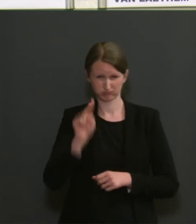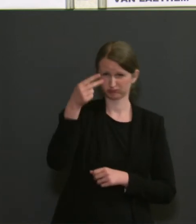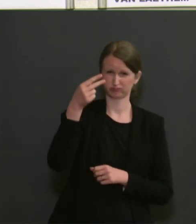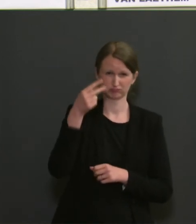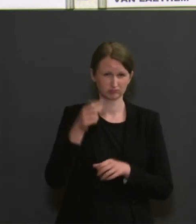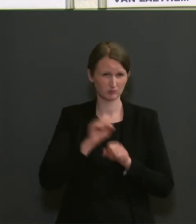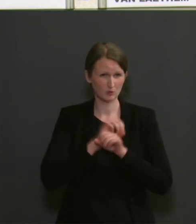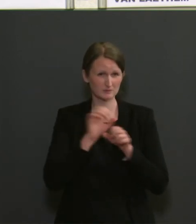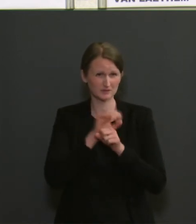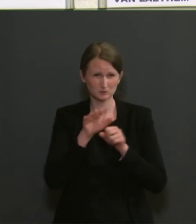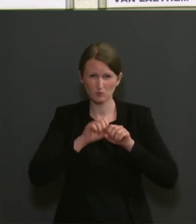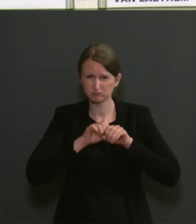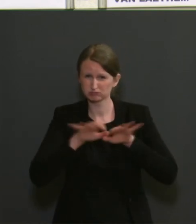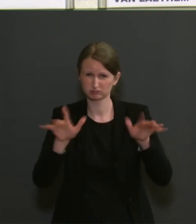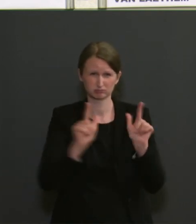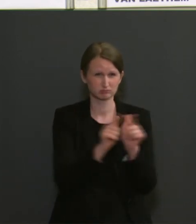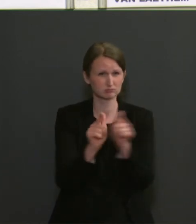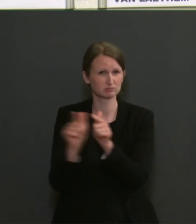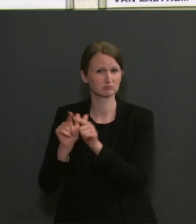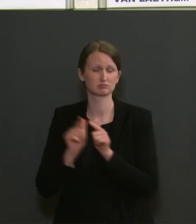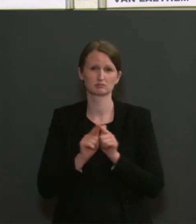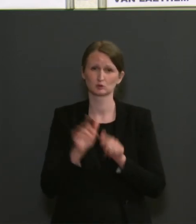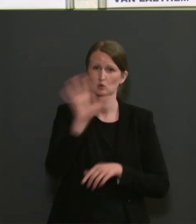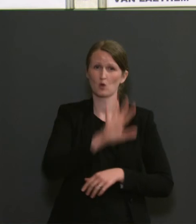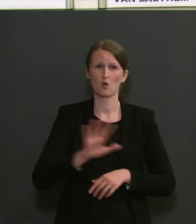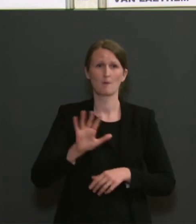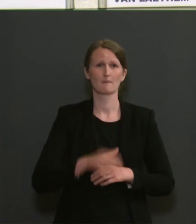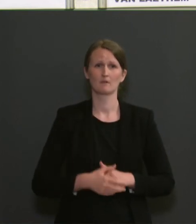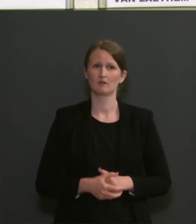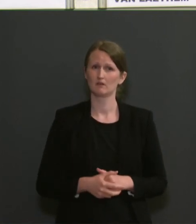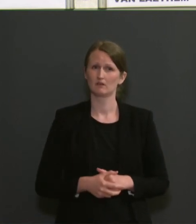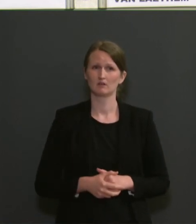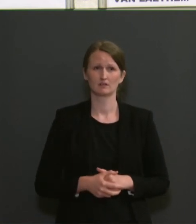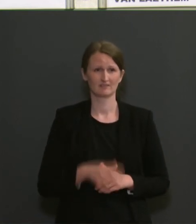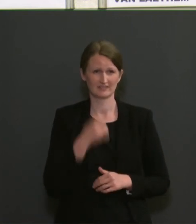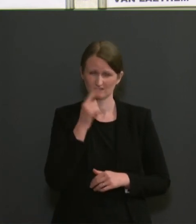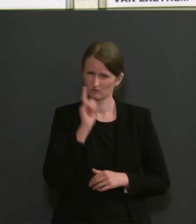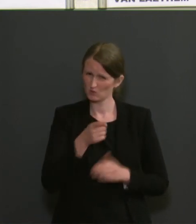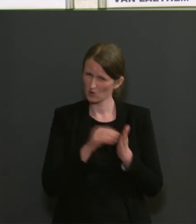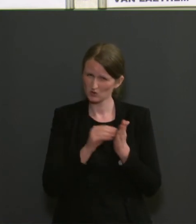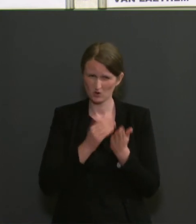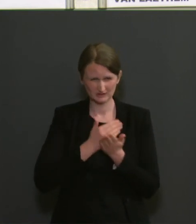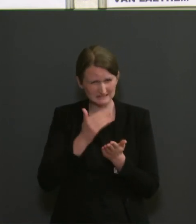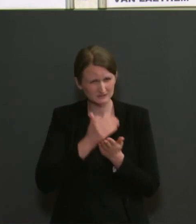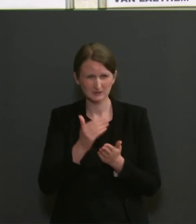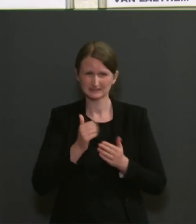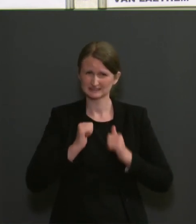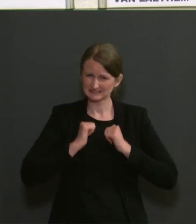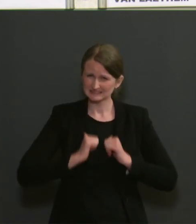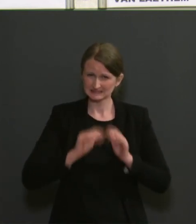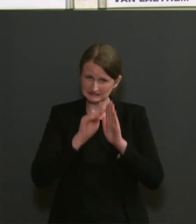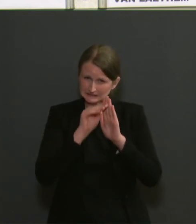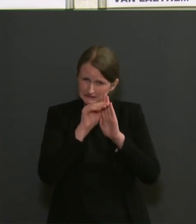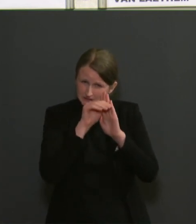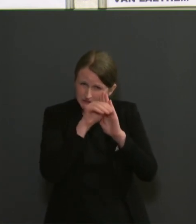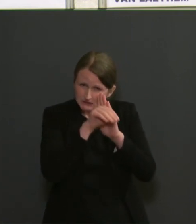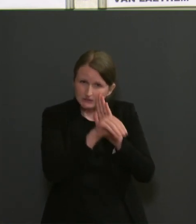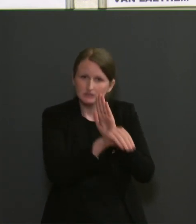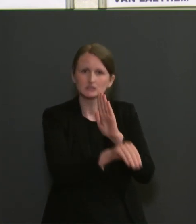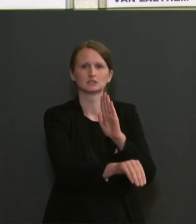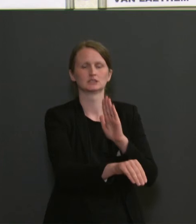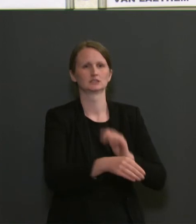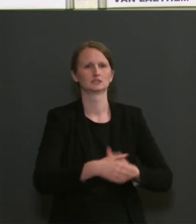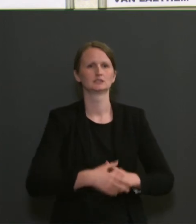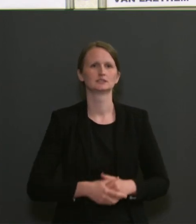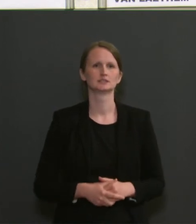encore des améliorations qui doivent se dessiner dans les semaines qui viennent. En chiffres absolus, les provinces dans